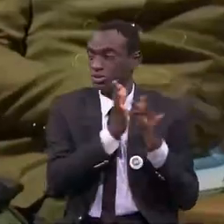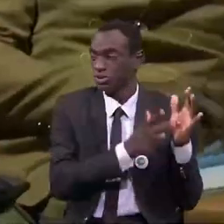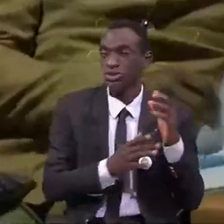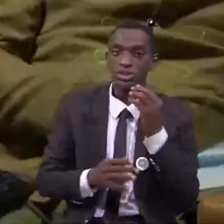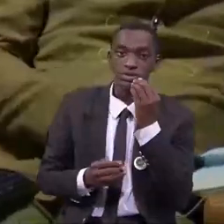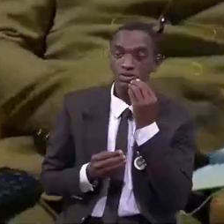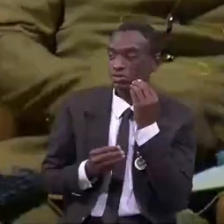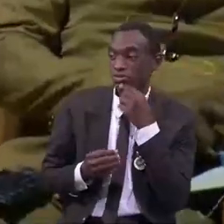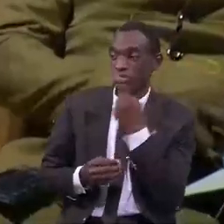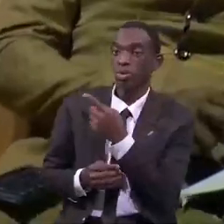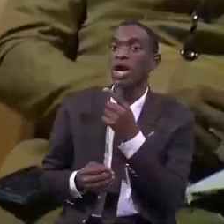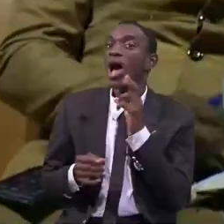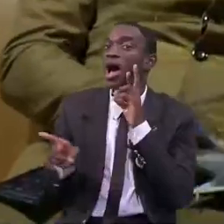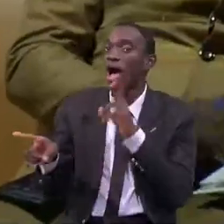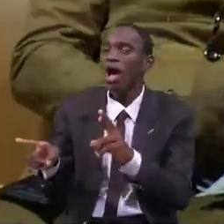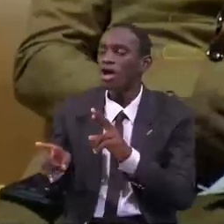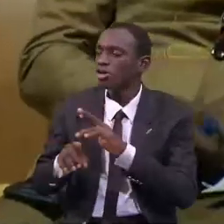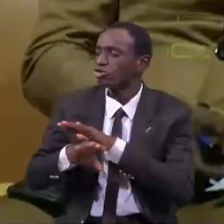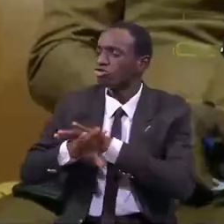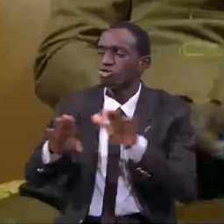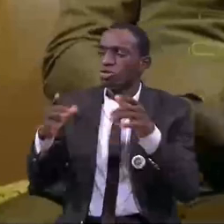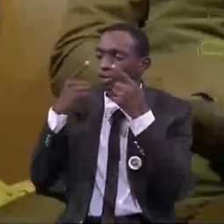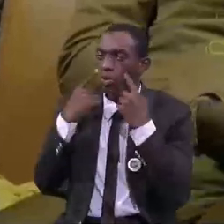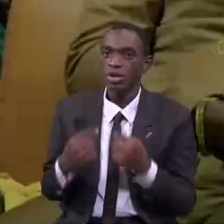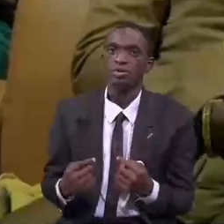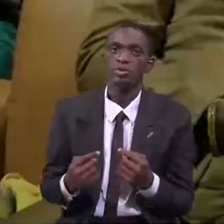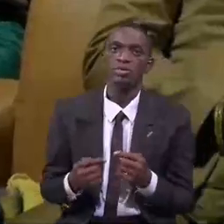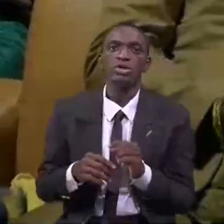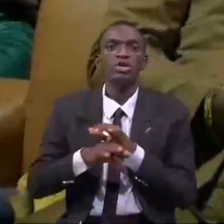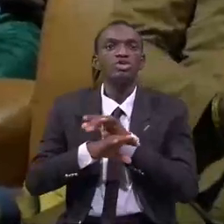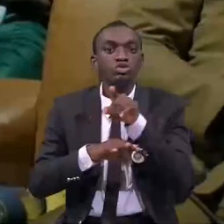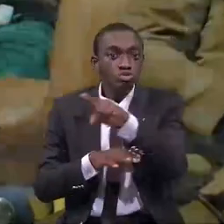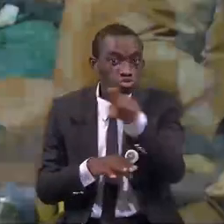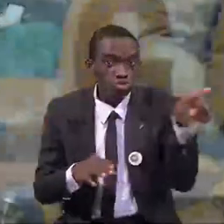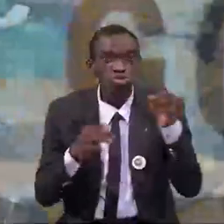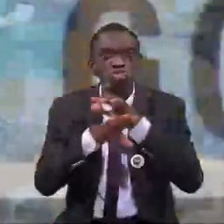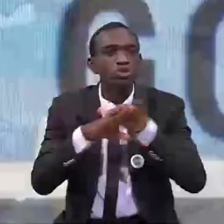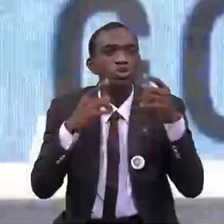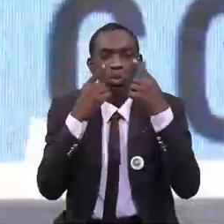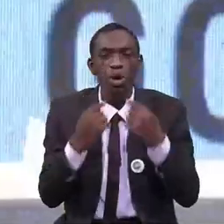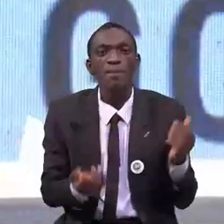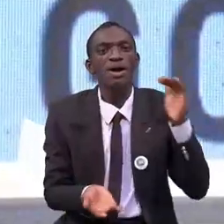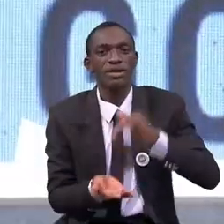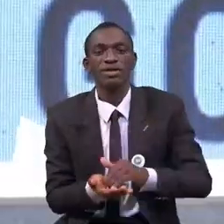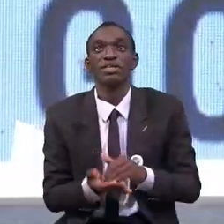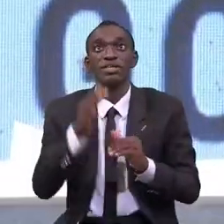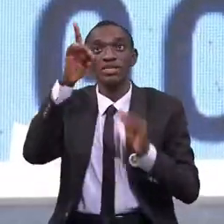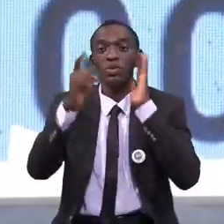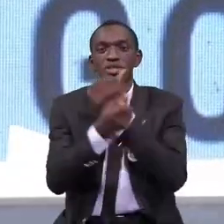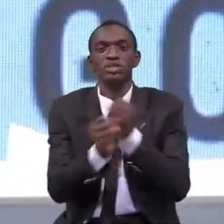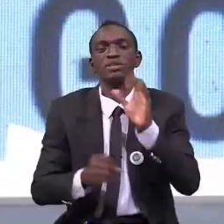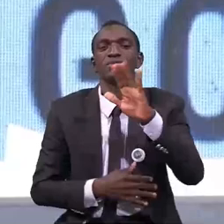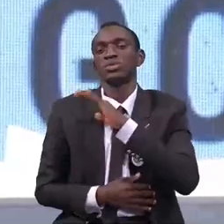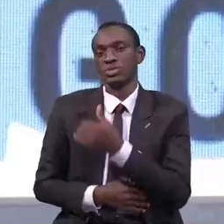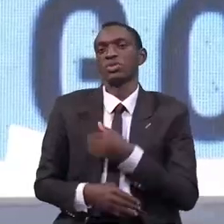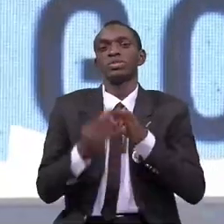pas le Seigneur lui a dit ne pleure pas ne pleurez plus il sauvera